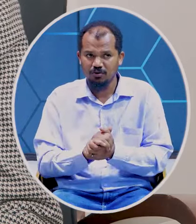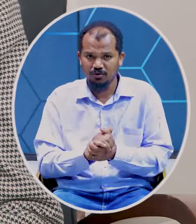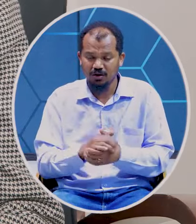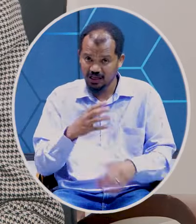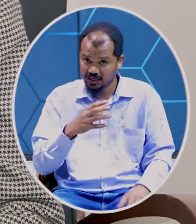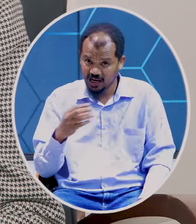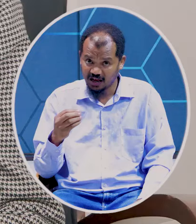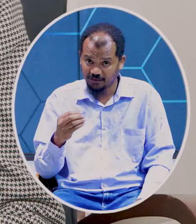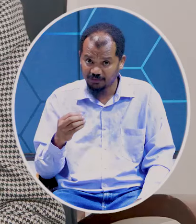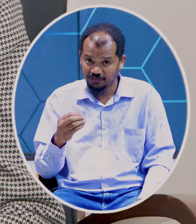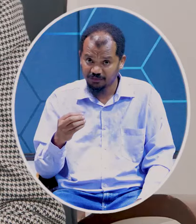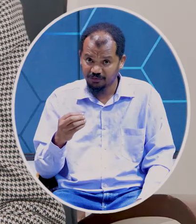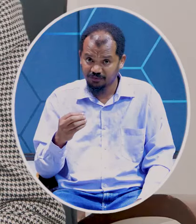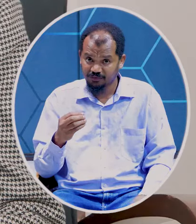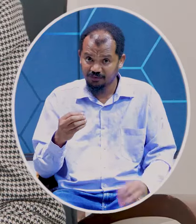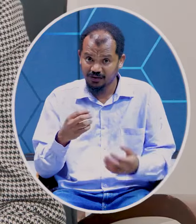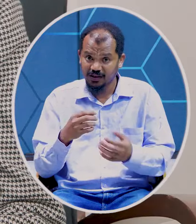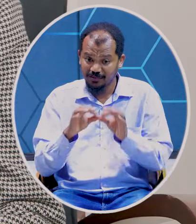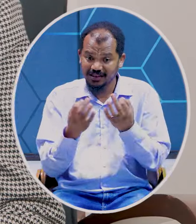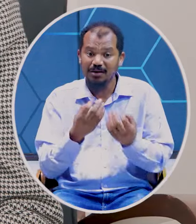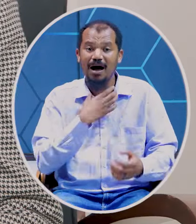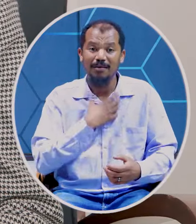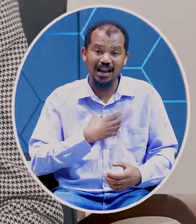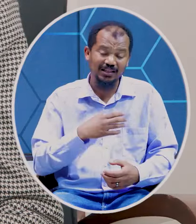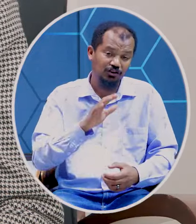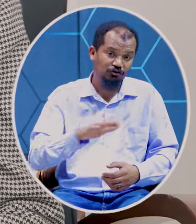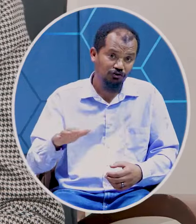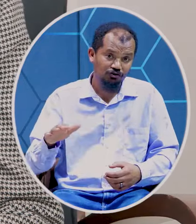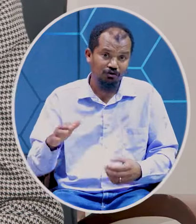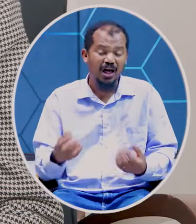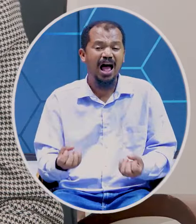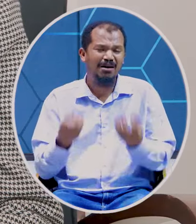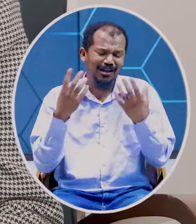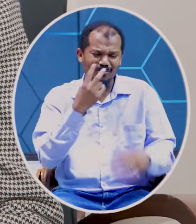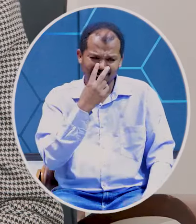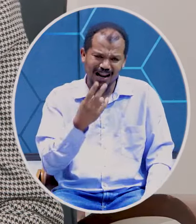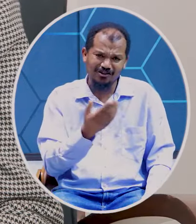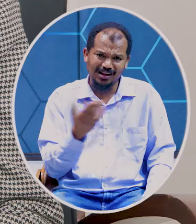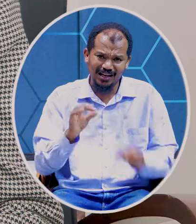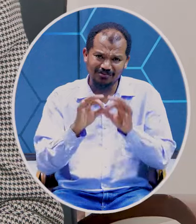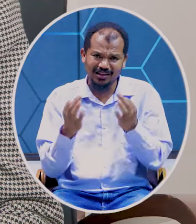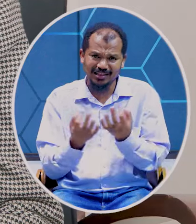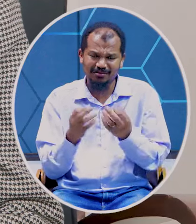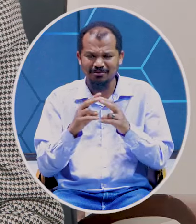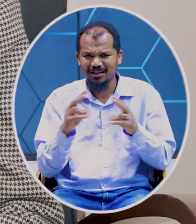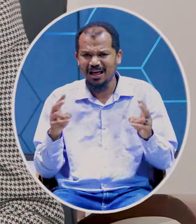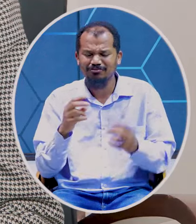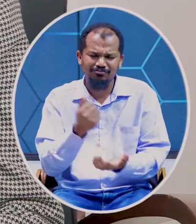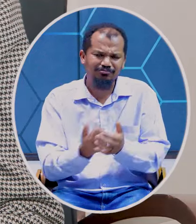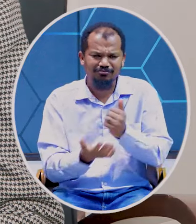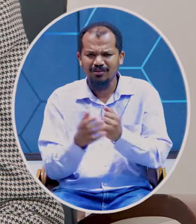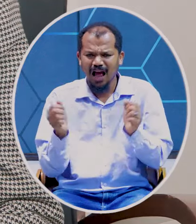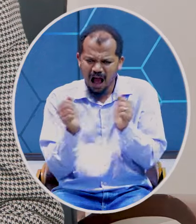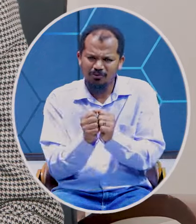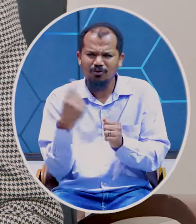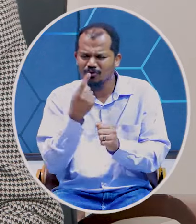ትዳሮች ጀምሮ እስከ ማንኛውም የቤተሰብ አባላት ልጆችንም ጨምሮና አብዛኛው የምናየው ነገር ያው ቤተሰብ በጣም ነው የሚረባረበው።